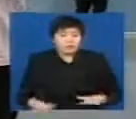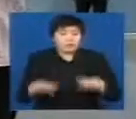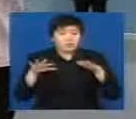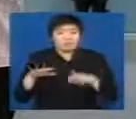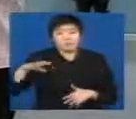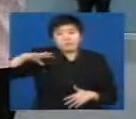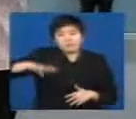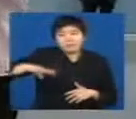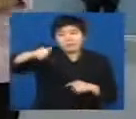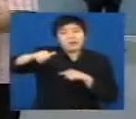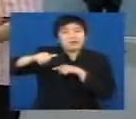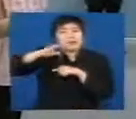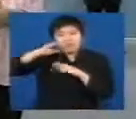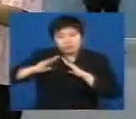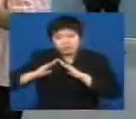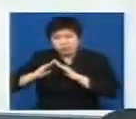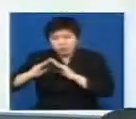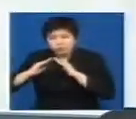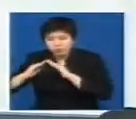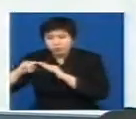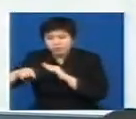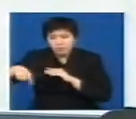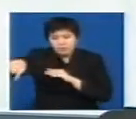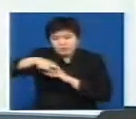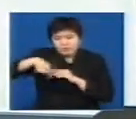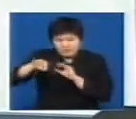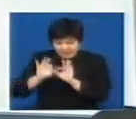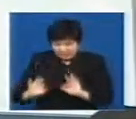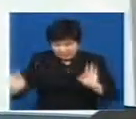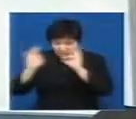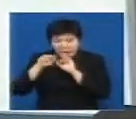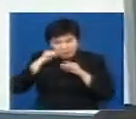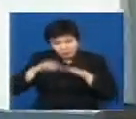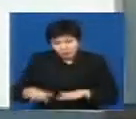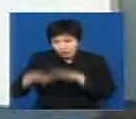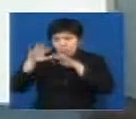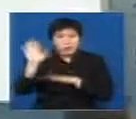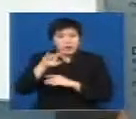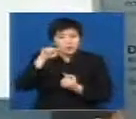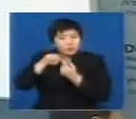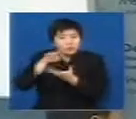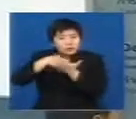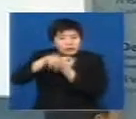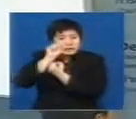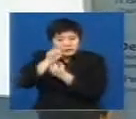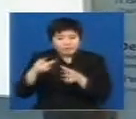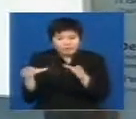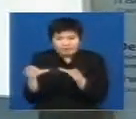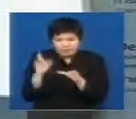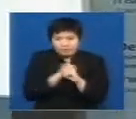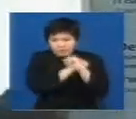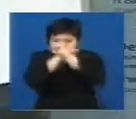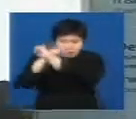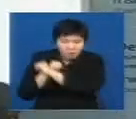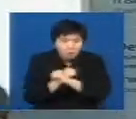หนก็มี retaining wallใช่ป่ะพื้นที่สำคัญเนี่ยเราปล่อยทั่วไม่ได้นะ ที่เป็นพื้นที่เศรษฐกิจ ไหนเขาก็ไม่ยอมให้เข้าไปนะ ครับ